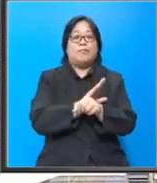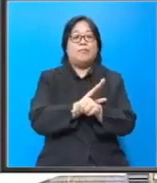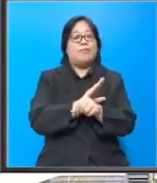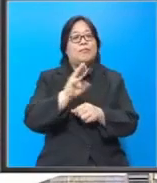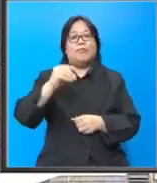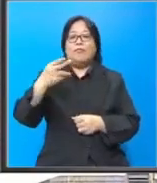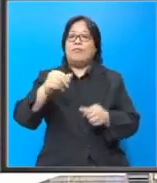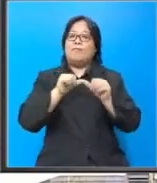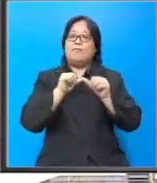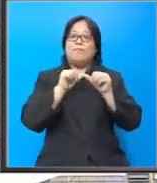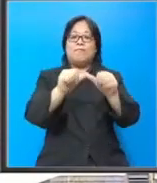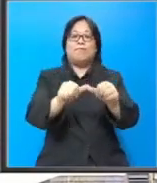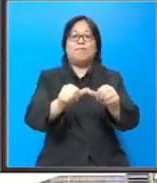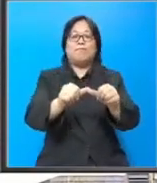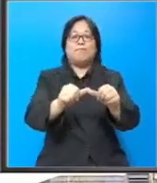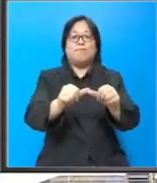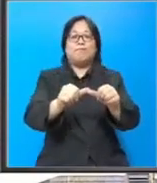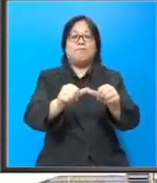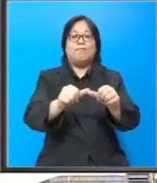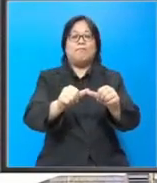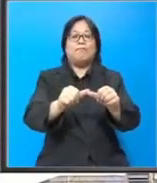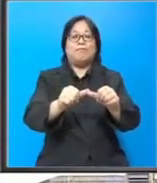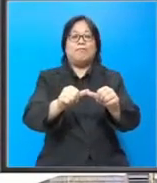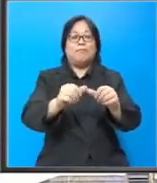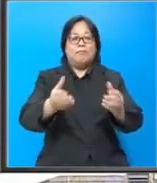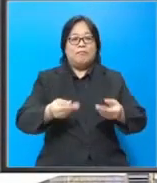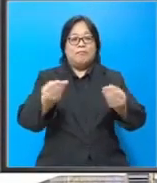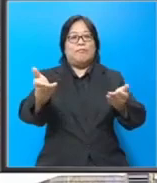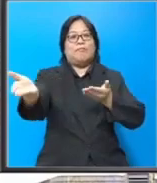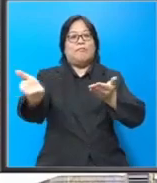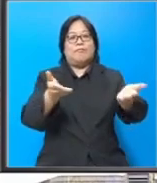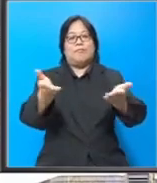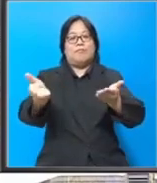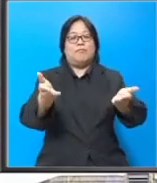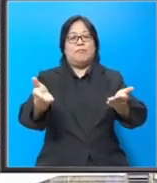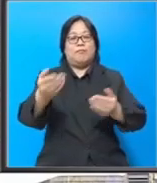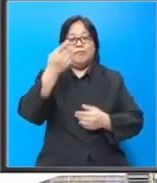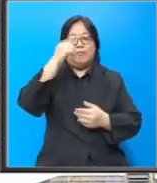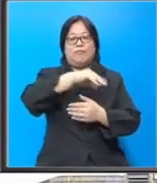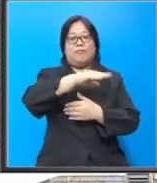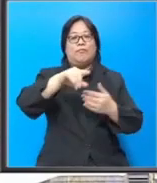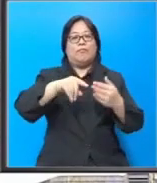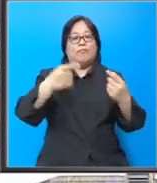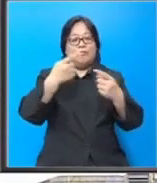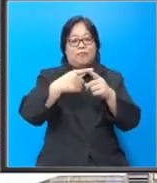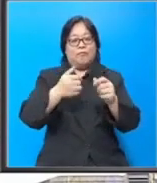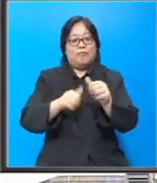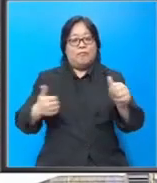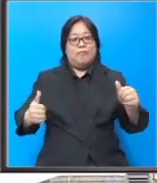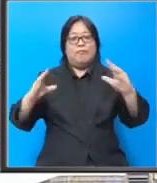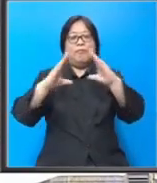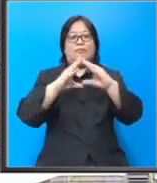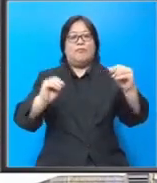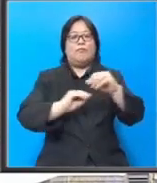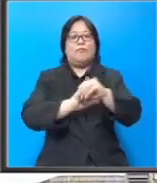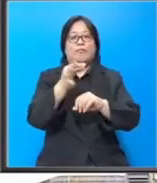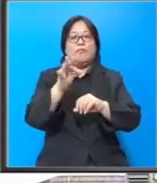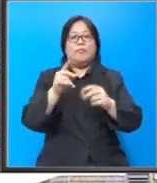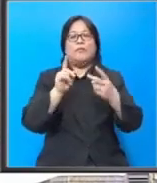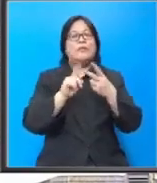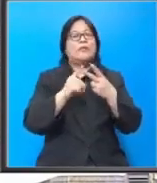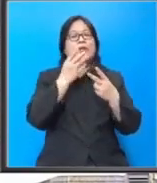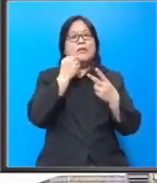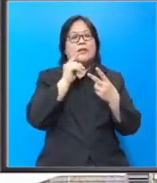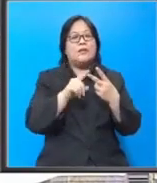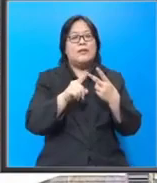teruskan untuk apa penjual pembayaran dan sepatutnya diadakan untuk bapak kau bismillah sini swalath